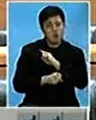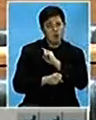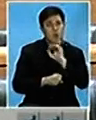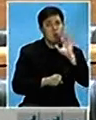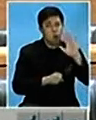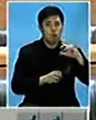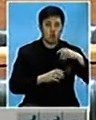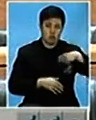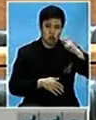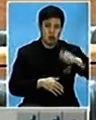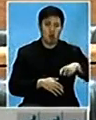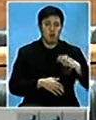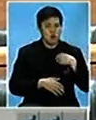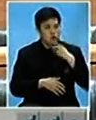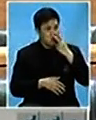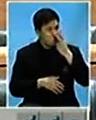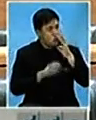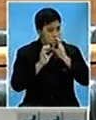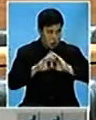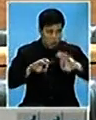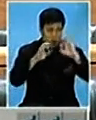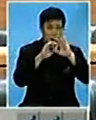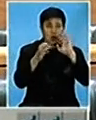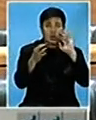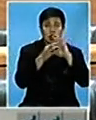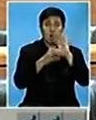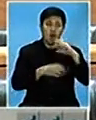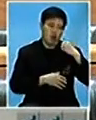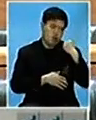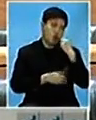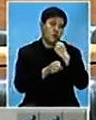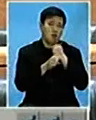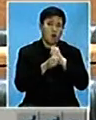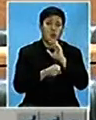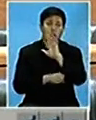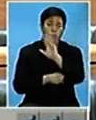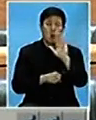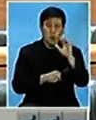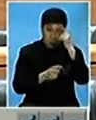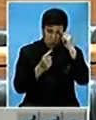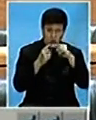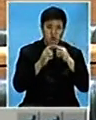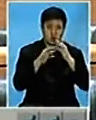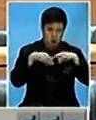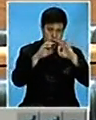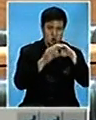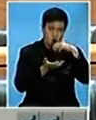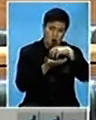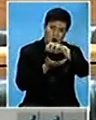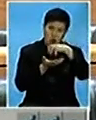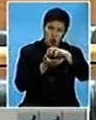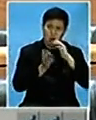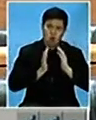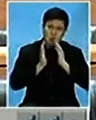มดูประเด็นสำคัญที่เกี่ยวข้องโดยตรงกับอำนาจหน้าที่ของท่านที่ท่านจำเป็นจะต้องบอกกับประชาชนให้พี่น้องประชาชน